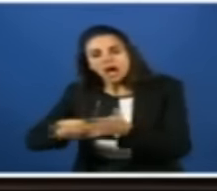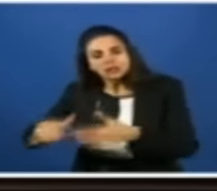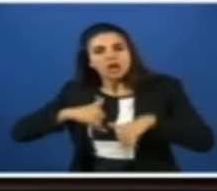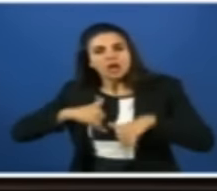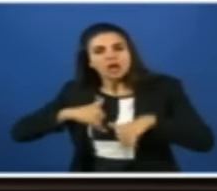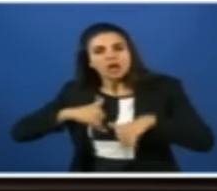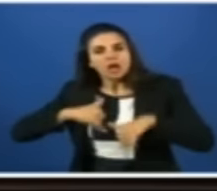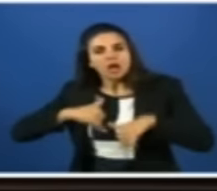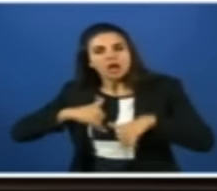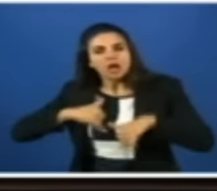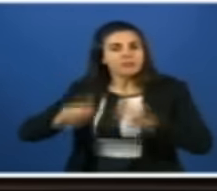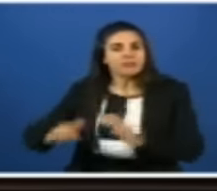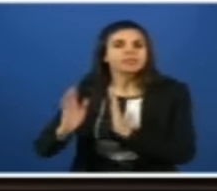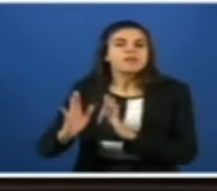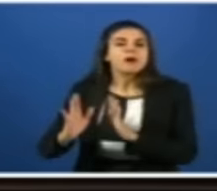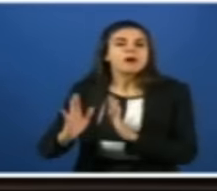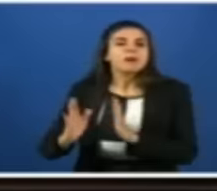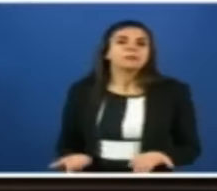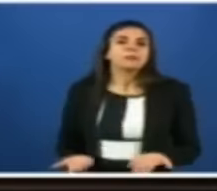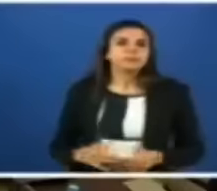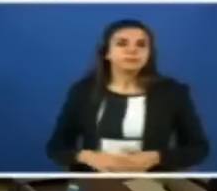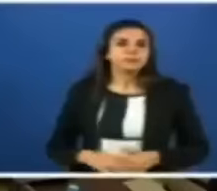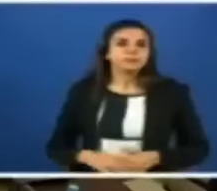aynen yapacağız.